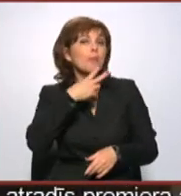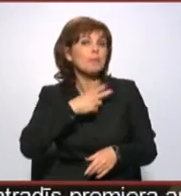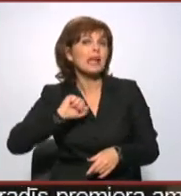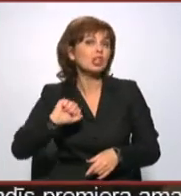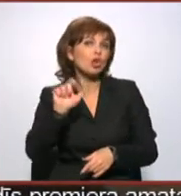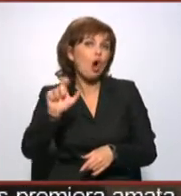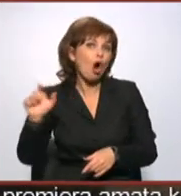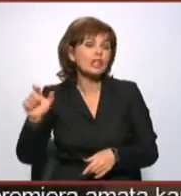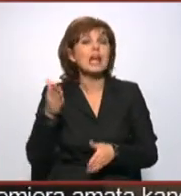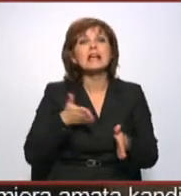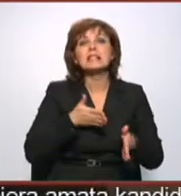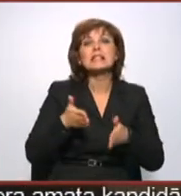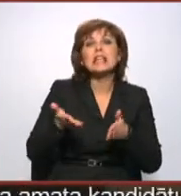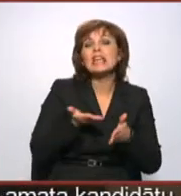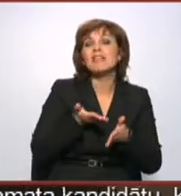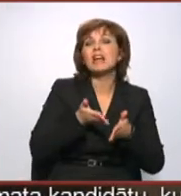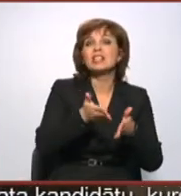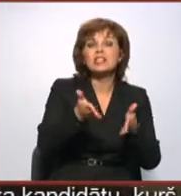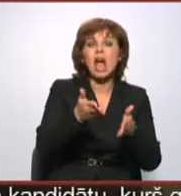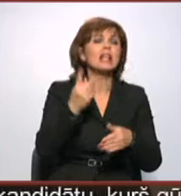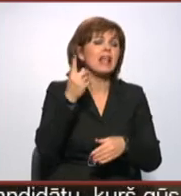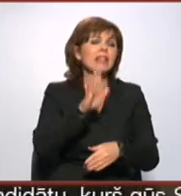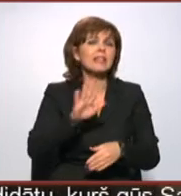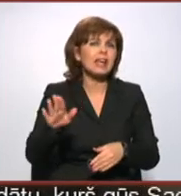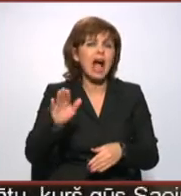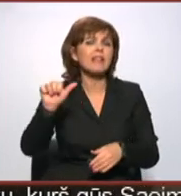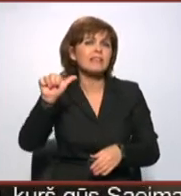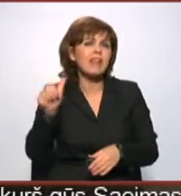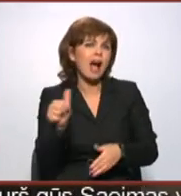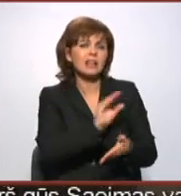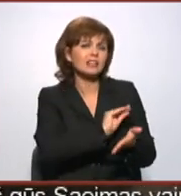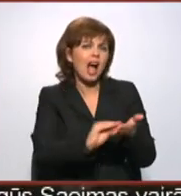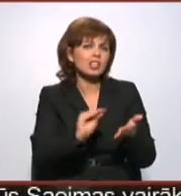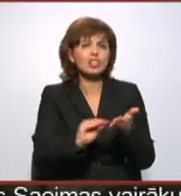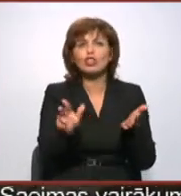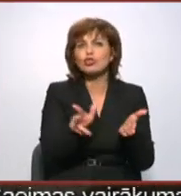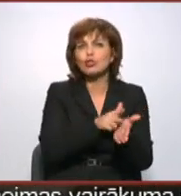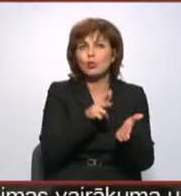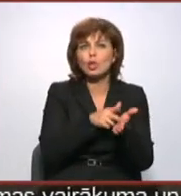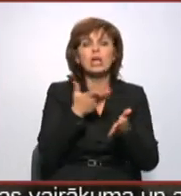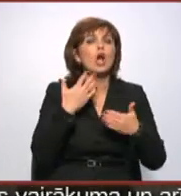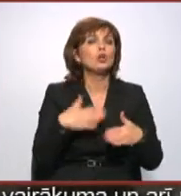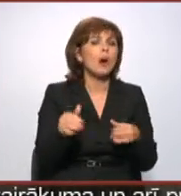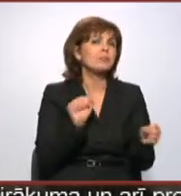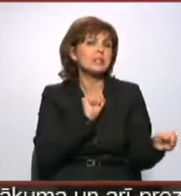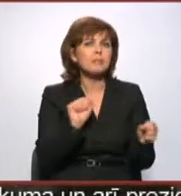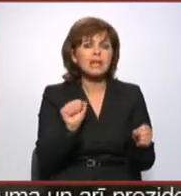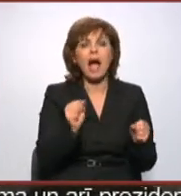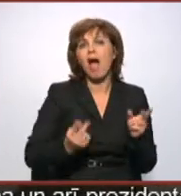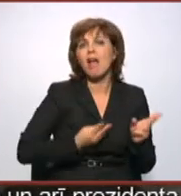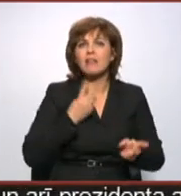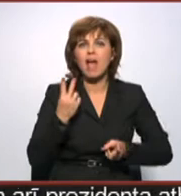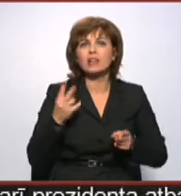viņas dzīves ceļa līdzgājēji stāsta, ka viņa ir ne tikai talantīga rakstniece un žurnāliste, bet arī ļoti sprigana un energiska